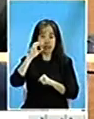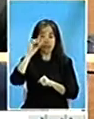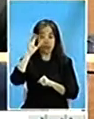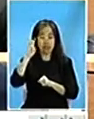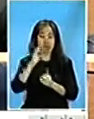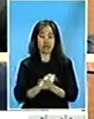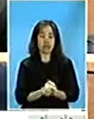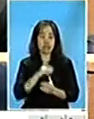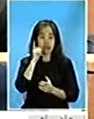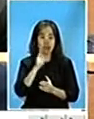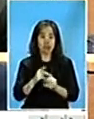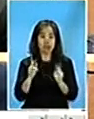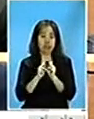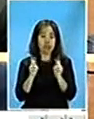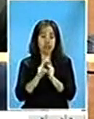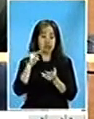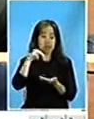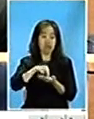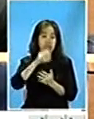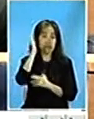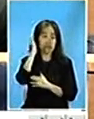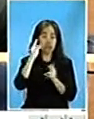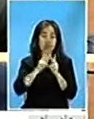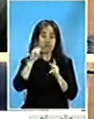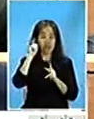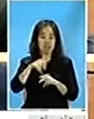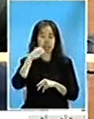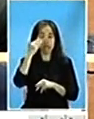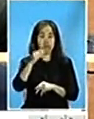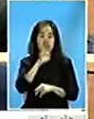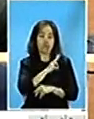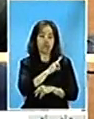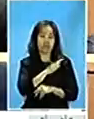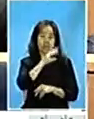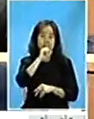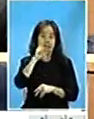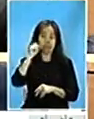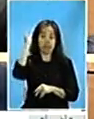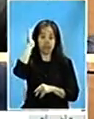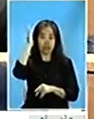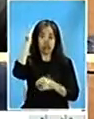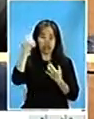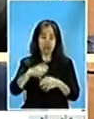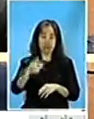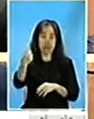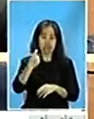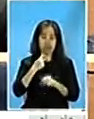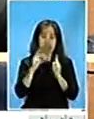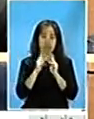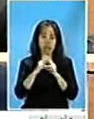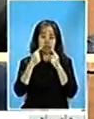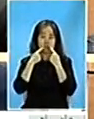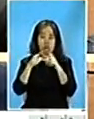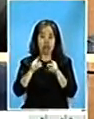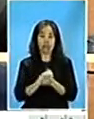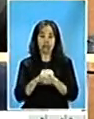กขึ้นมาอภิปรายเนี่ยความจริงจะต้องให้สมาชิกในการอภิปรายแล้วค่อยตอบคำถามในลักษณะอย่างนี้เป็นการ